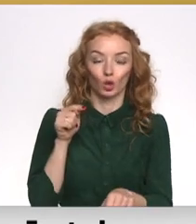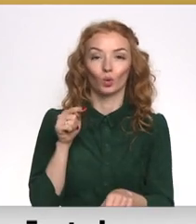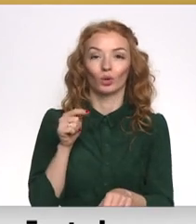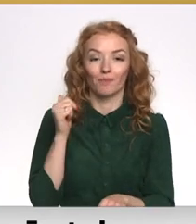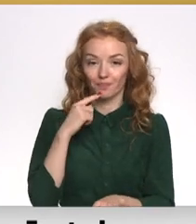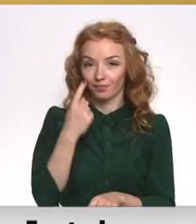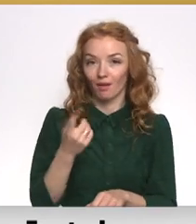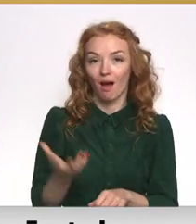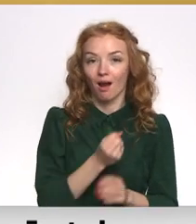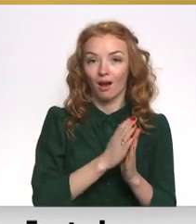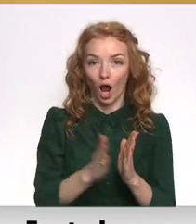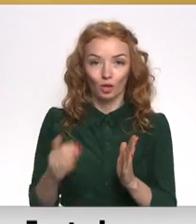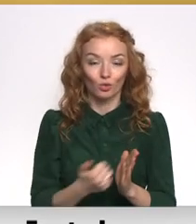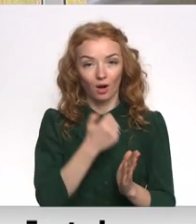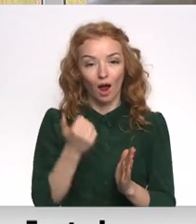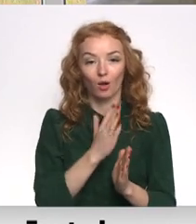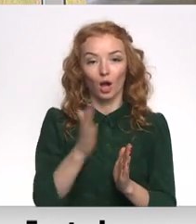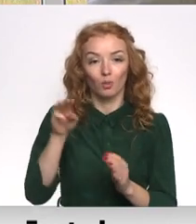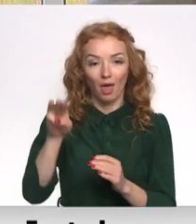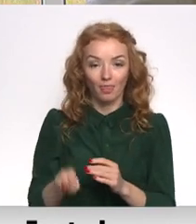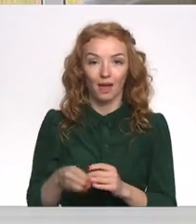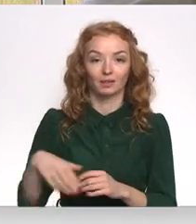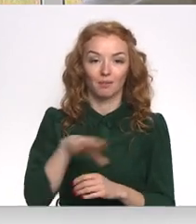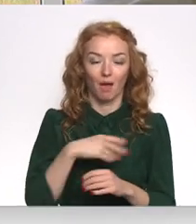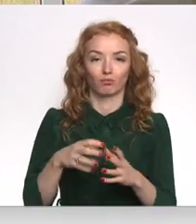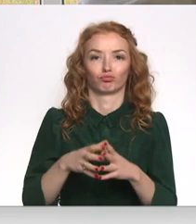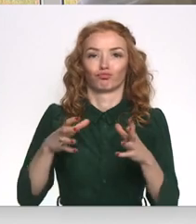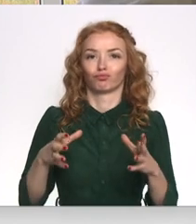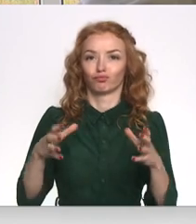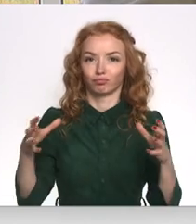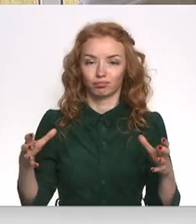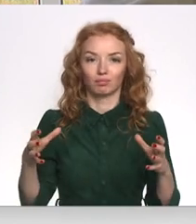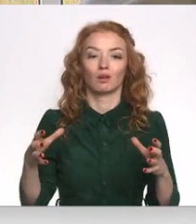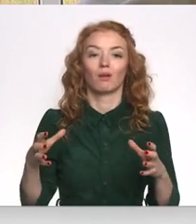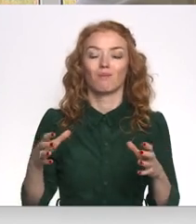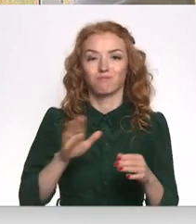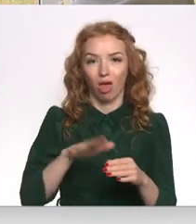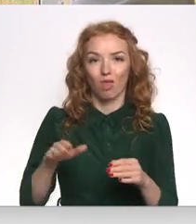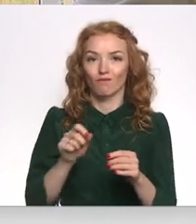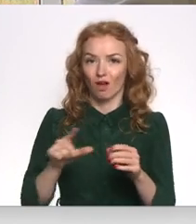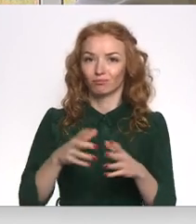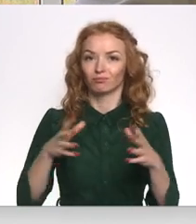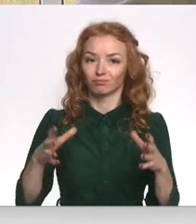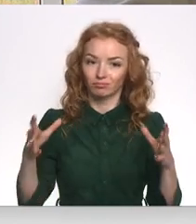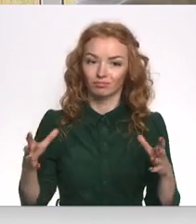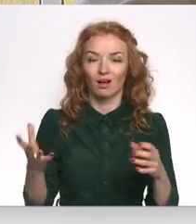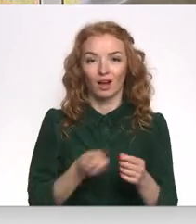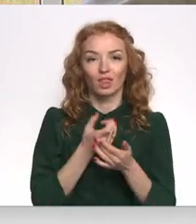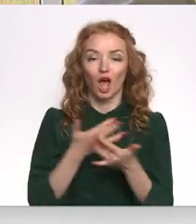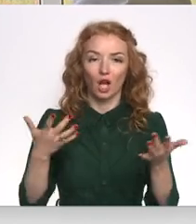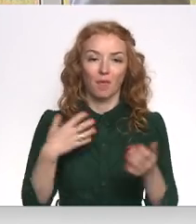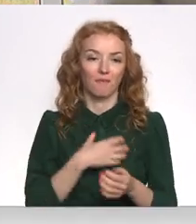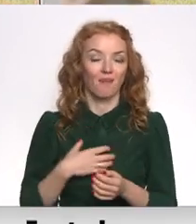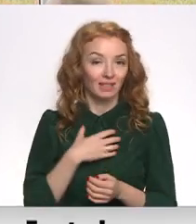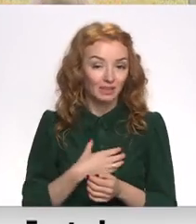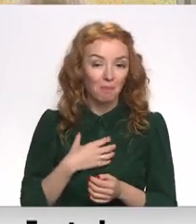katru gadu, ar katru pat mēnesi, mēs varētu teikt, mēs augam. Aug tie bērniņi, kuri ir ar dažādām